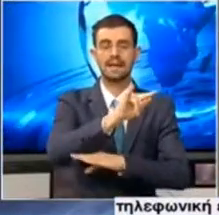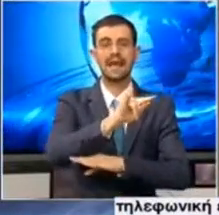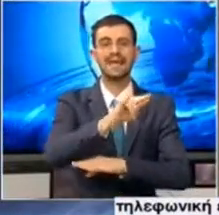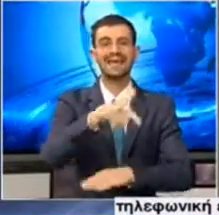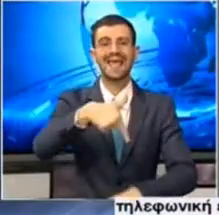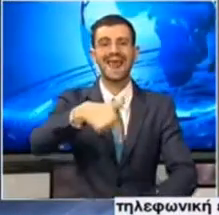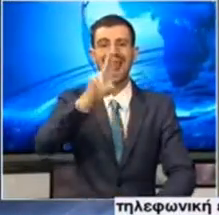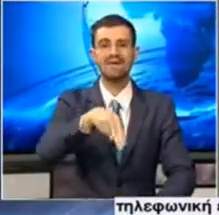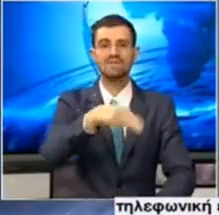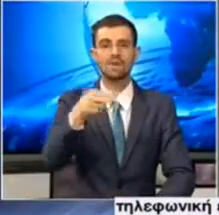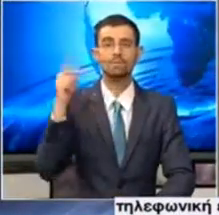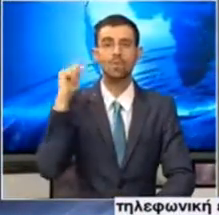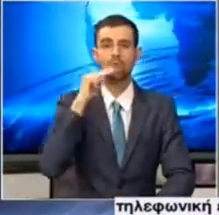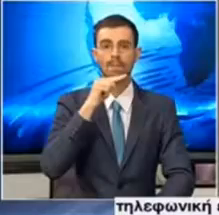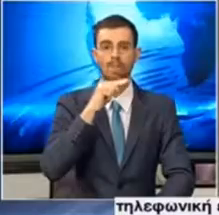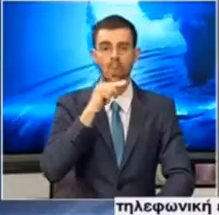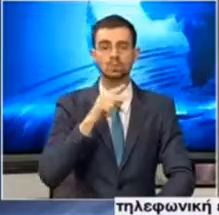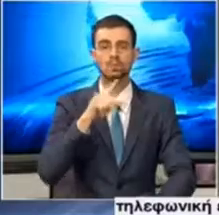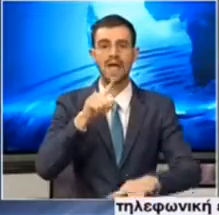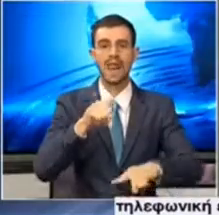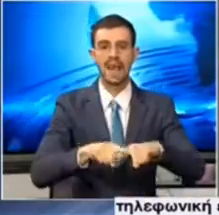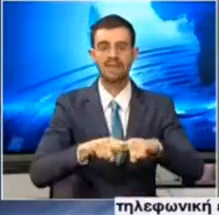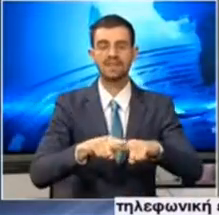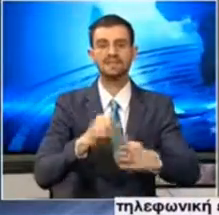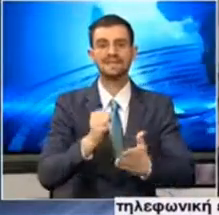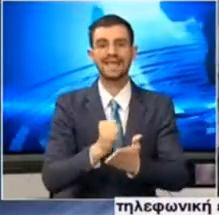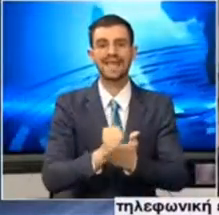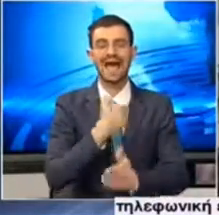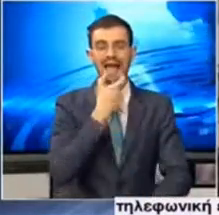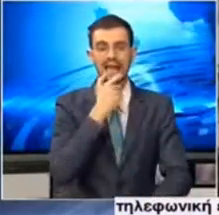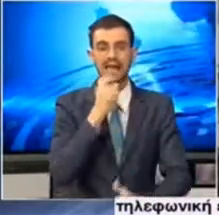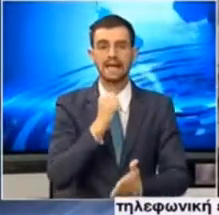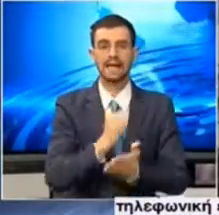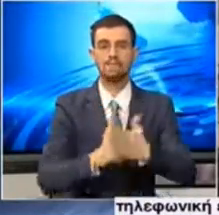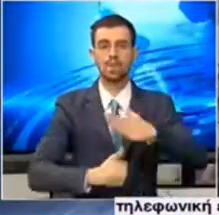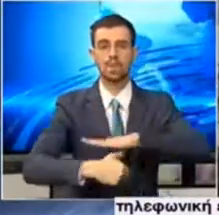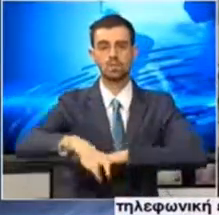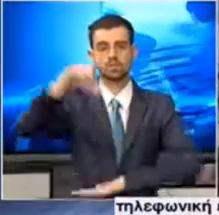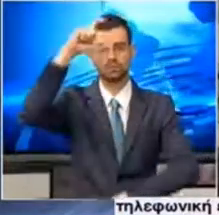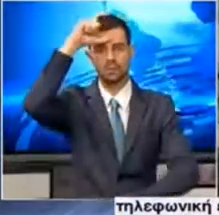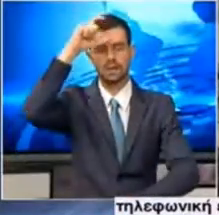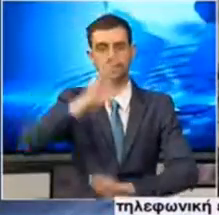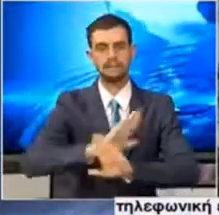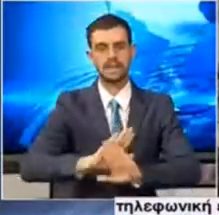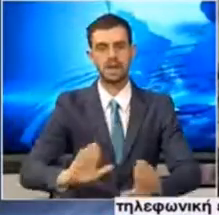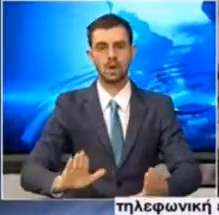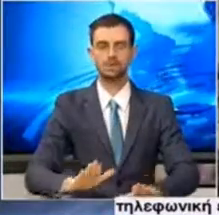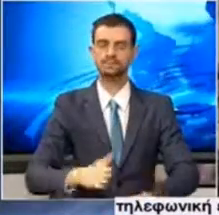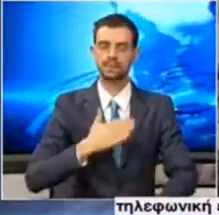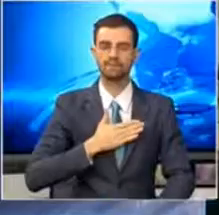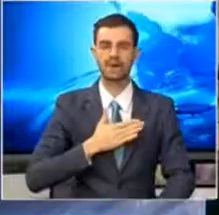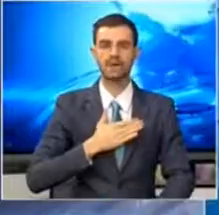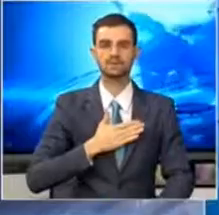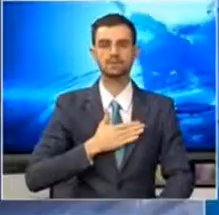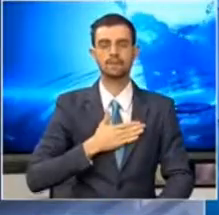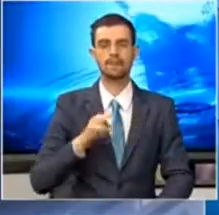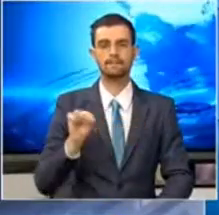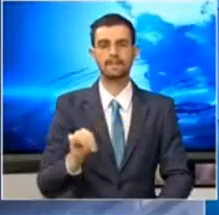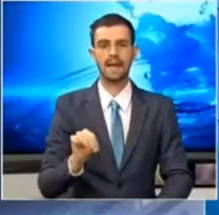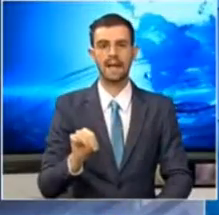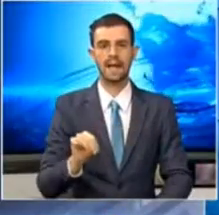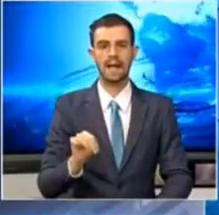της Ελλάδας και της Βρετανίας και ο πρόεδρος της Τουρκίας. Έμιλη, αυτά από μένα. Μάλιστα. Μιχάλη, να σε ευχαριστήσουμε. Εμείς, κυρίες